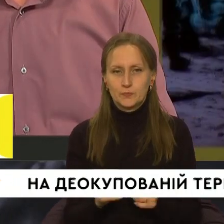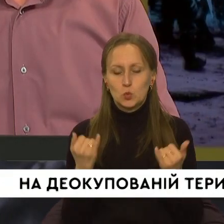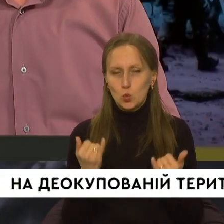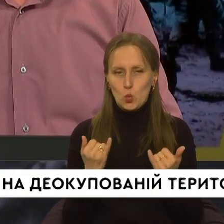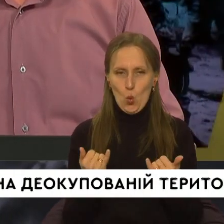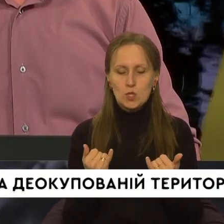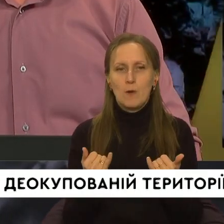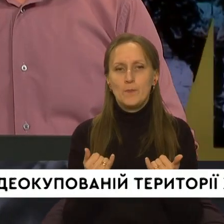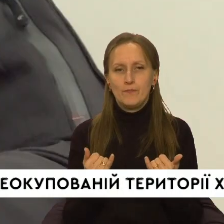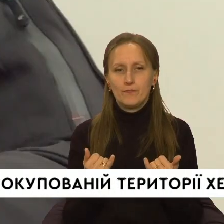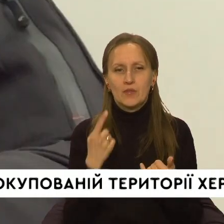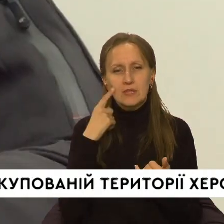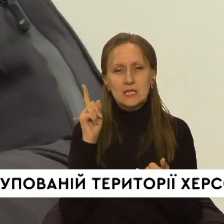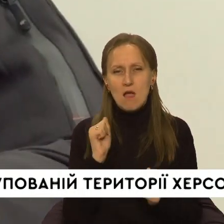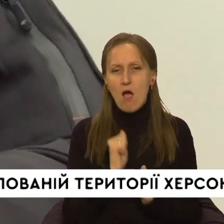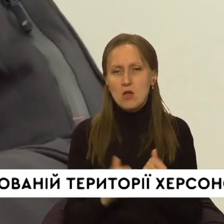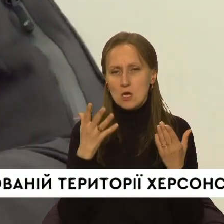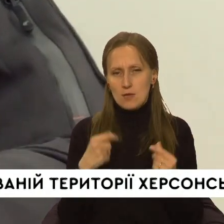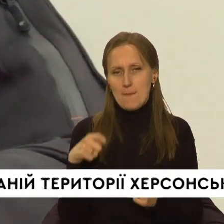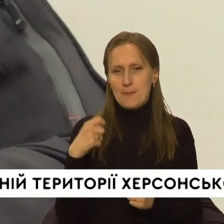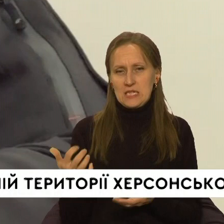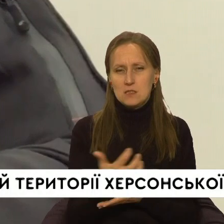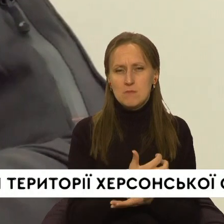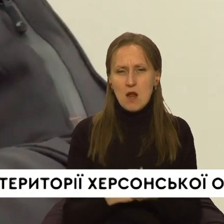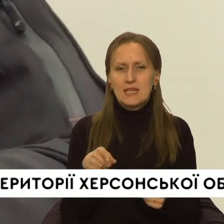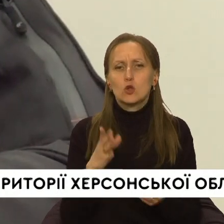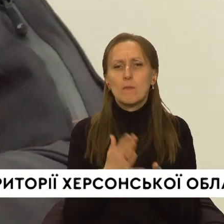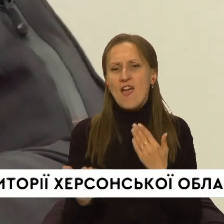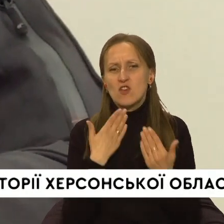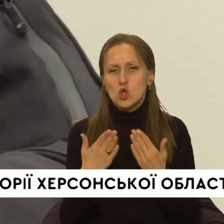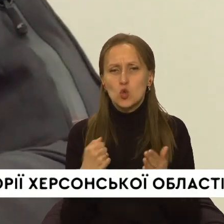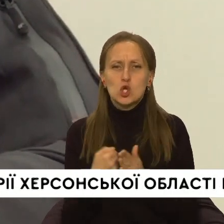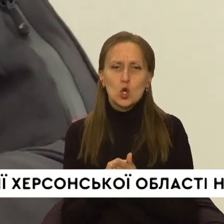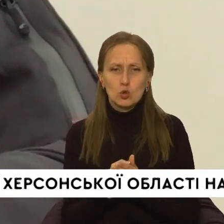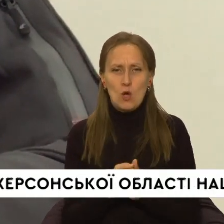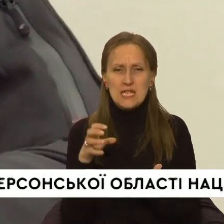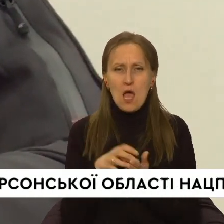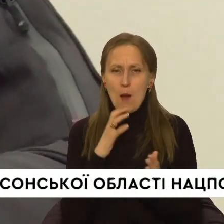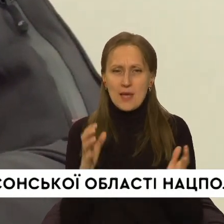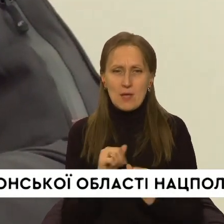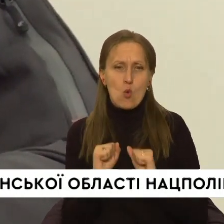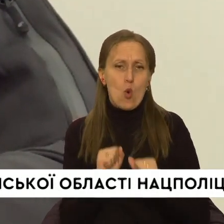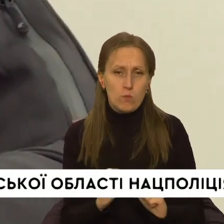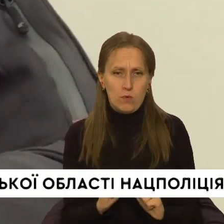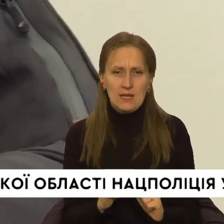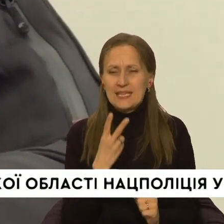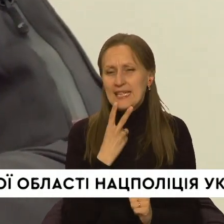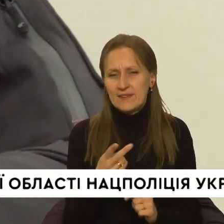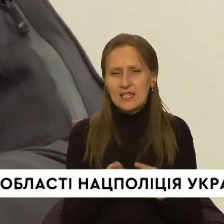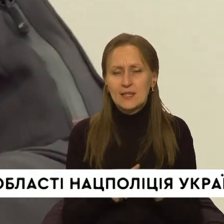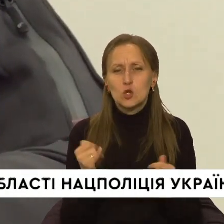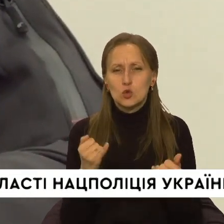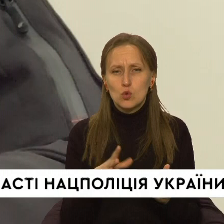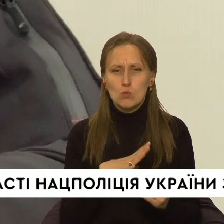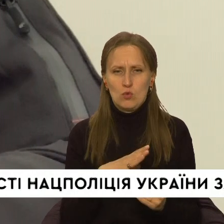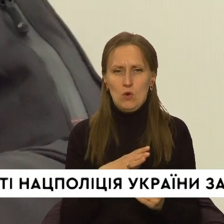сьогодні, ви знаєте, що кожного дня президент збирає всіх, хто має відношення до сектору безпеки і оборони. Незважаючи на те, що сьогодні